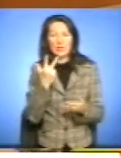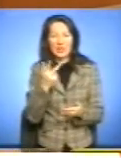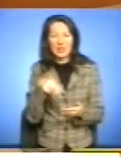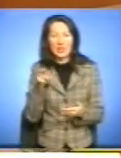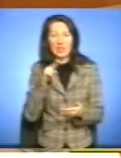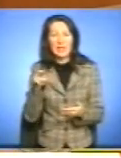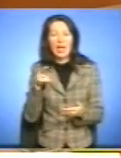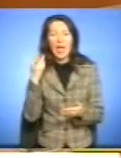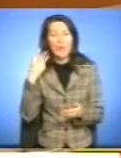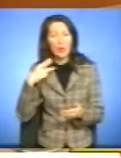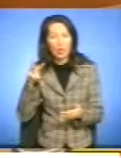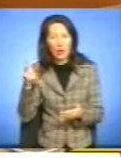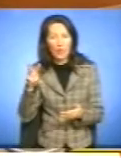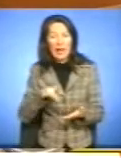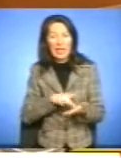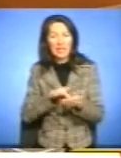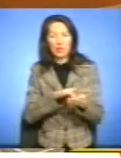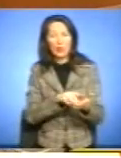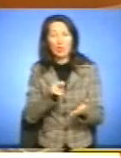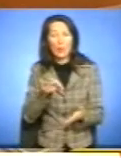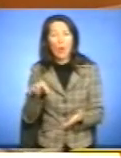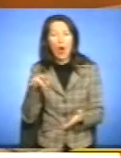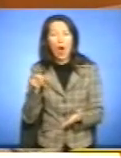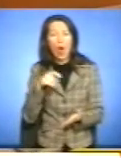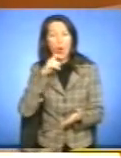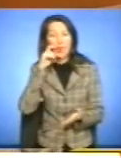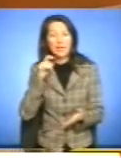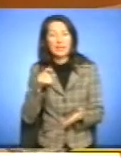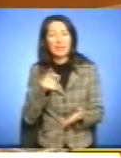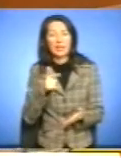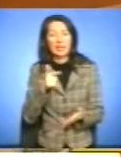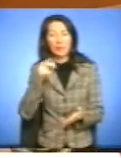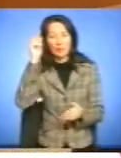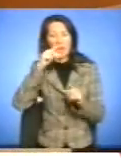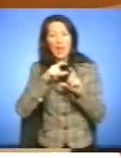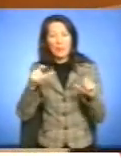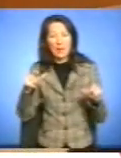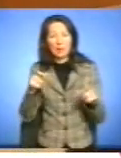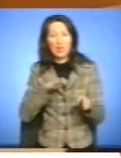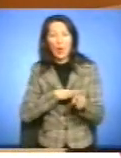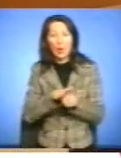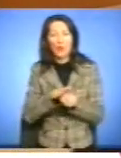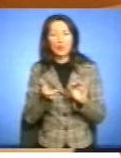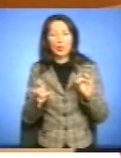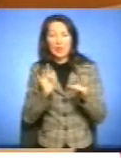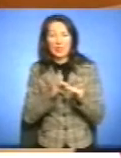3D-моделювання екскурсії по українській гімназії. Тобто повністю розроблена електронна версія